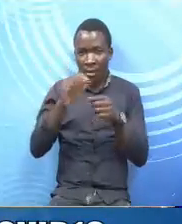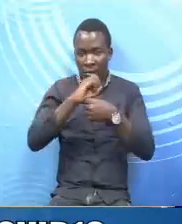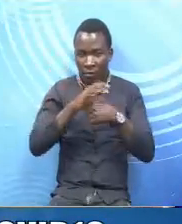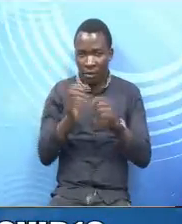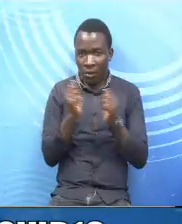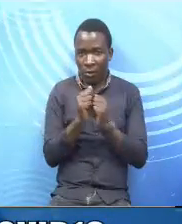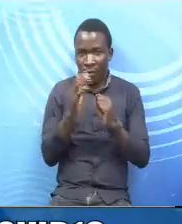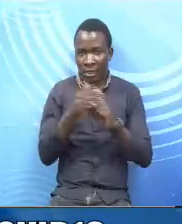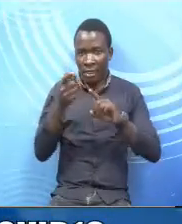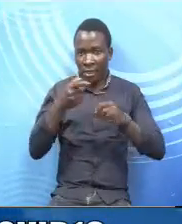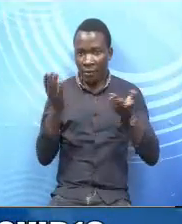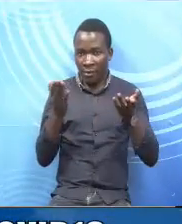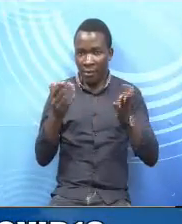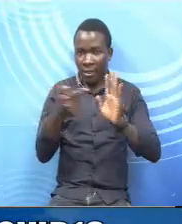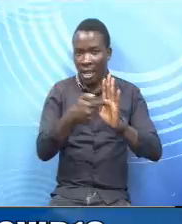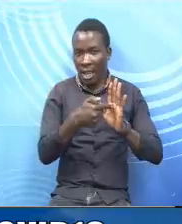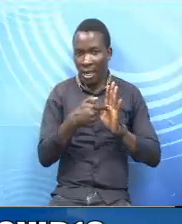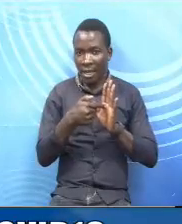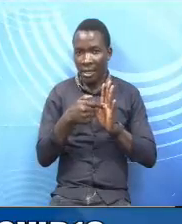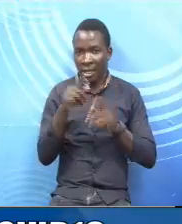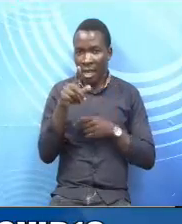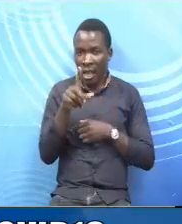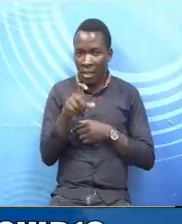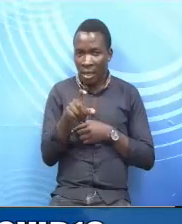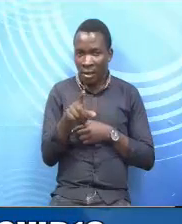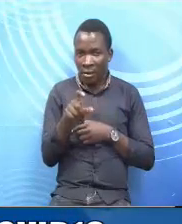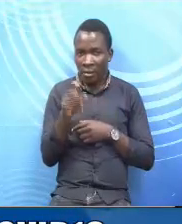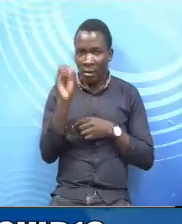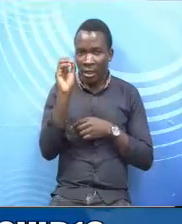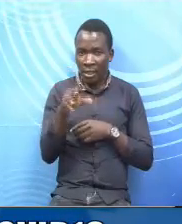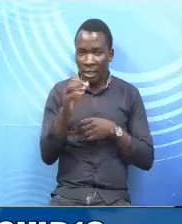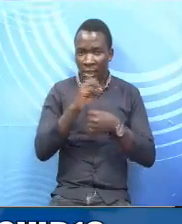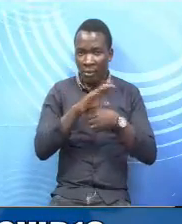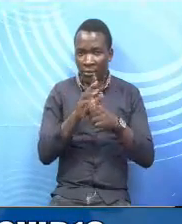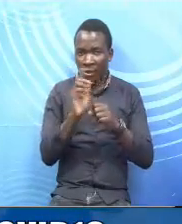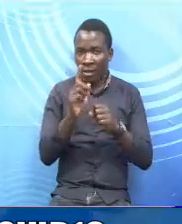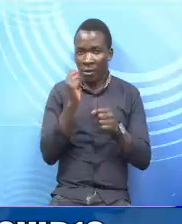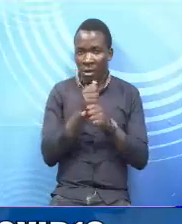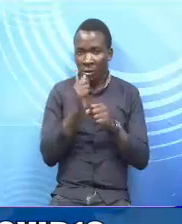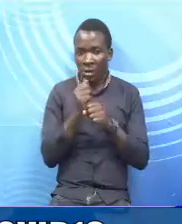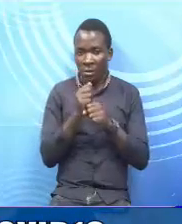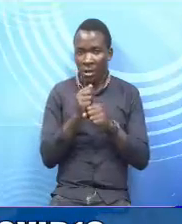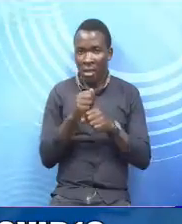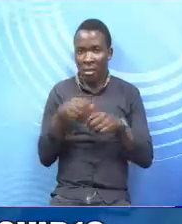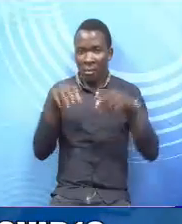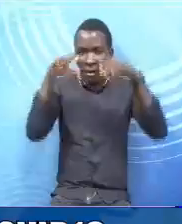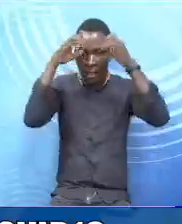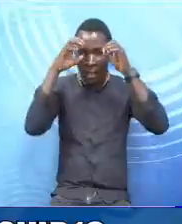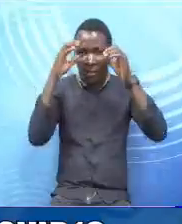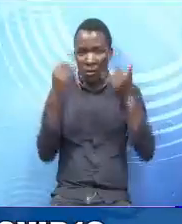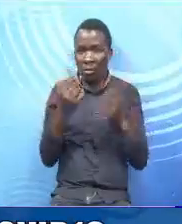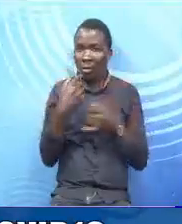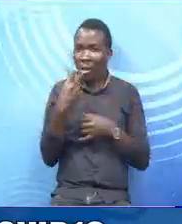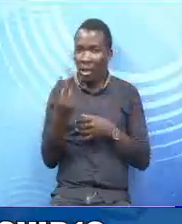COVID-19 byagaragaje ko agakoko gatera icyo cyorezo gashobora kuba ngo katarakorewe muri laboratwari. kuri uyu wa kabiri tariki ya